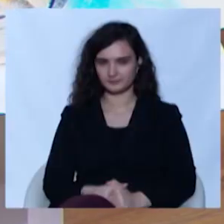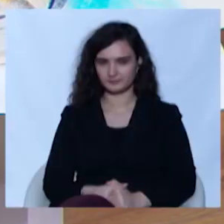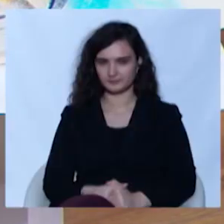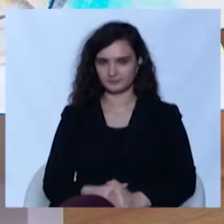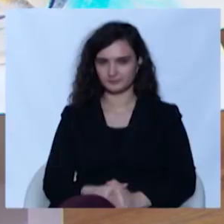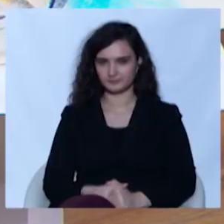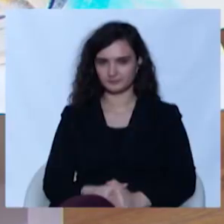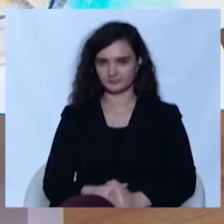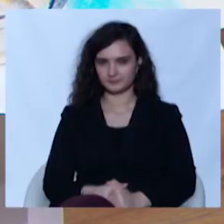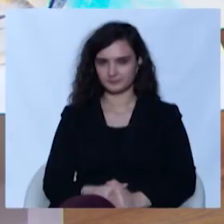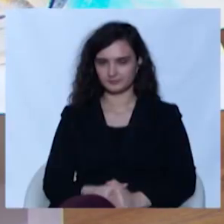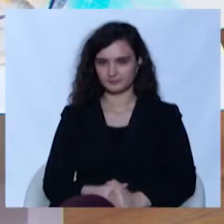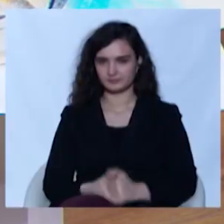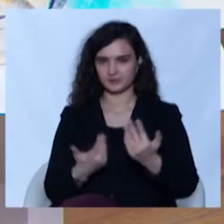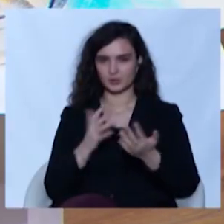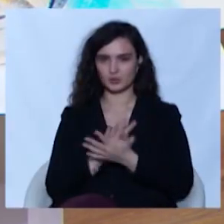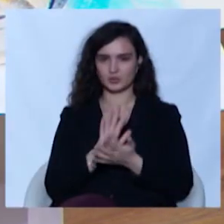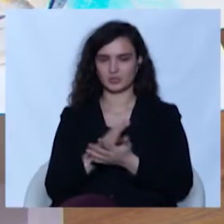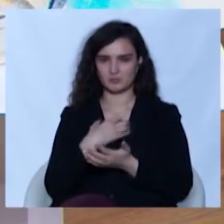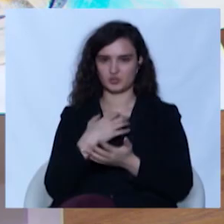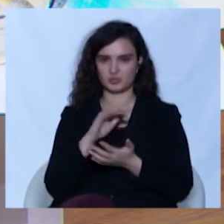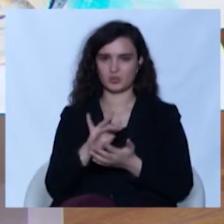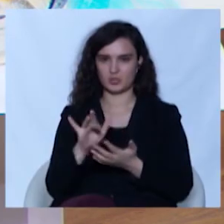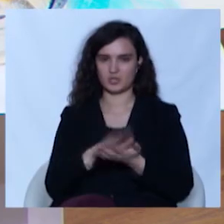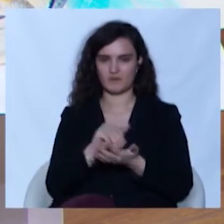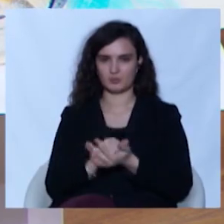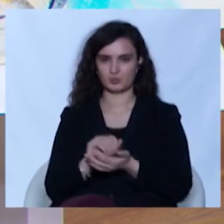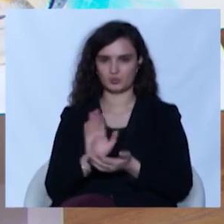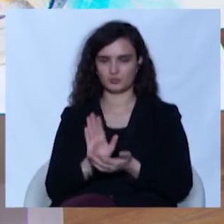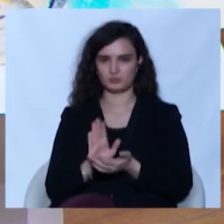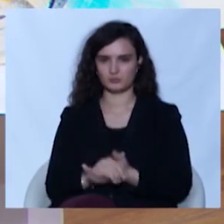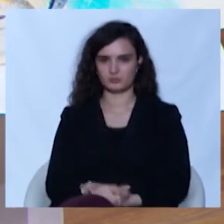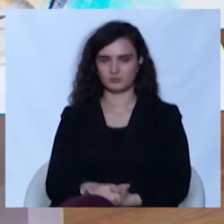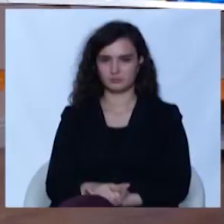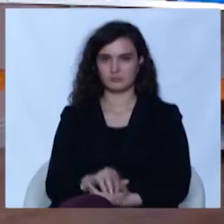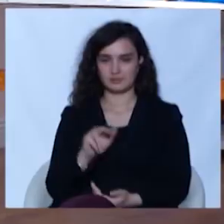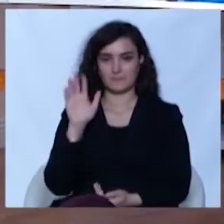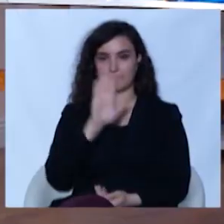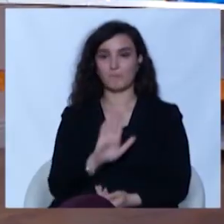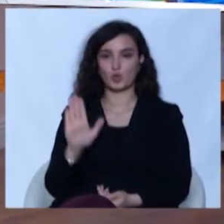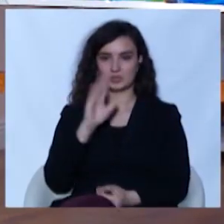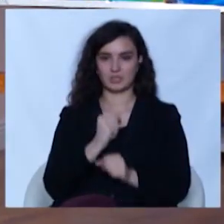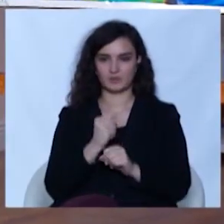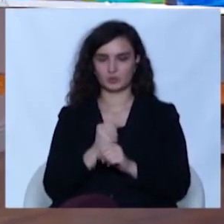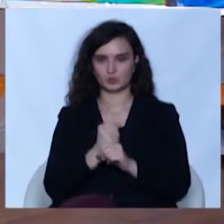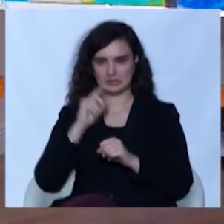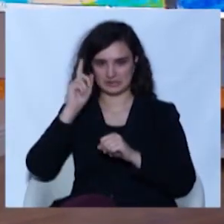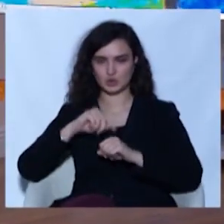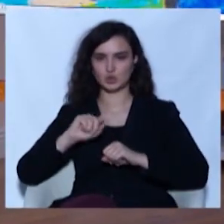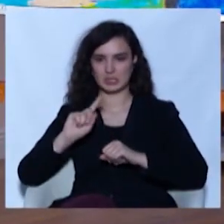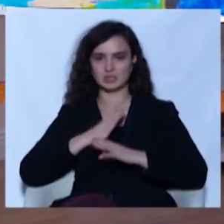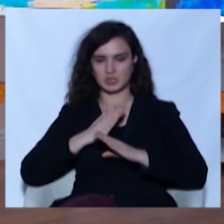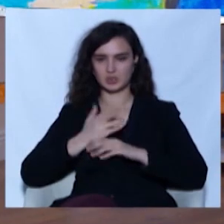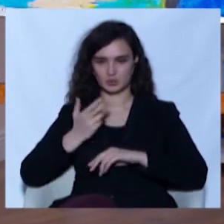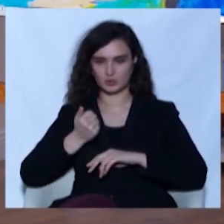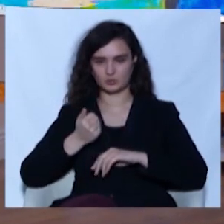Что да чучвани, макхелеби, да мишени рарка. Да пони. Пони, цит хора